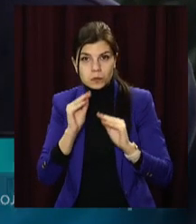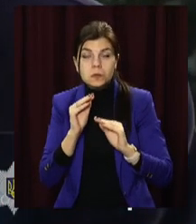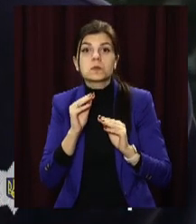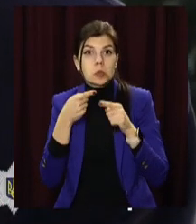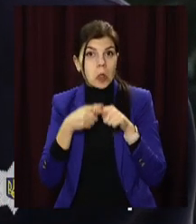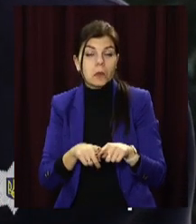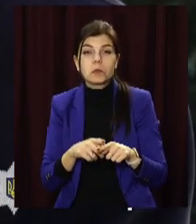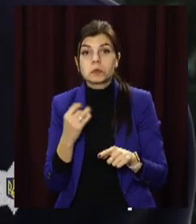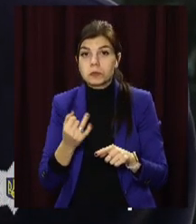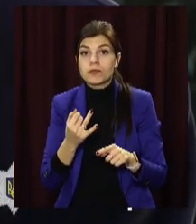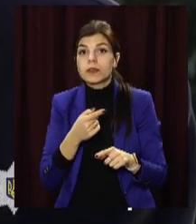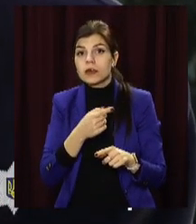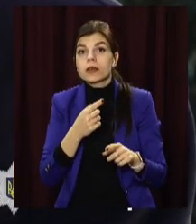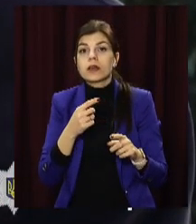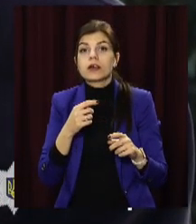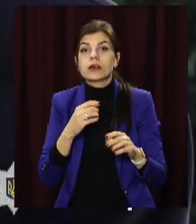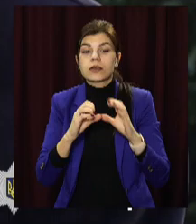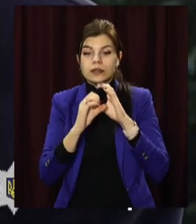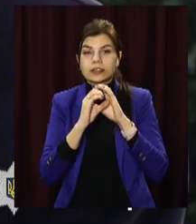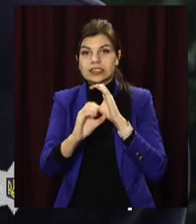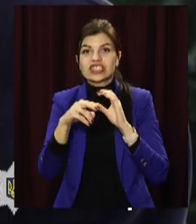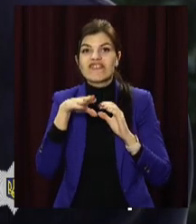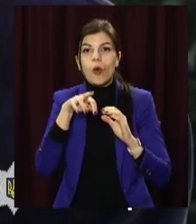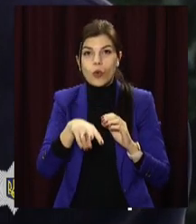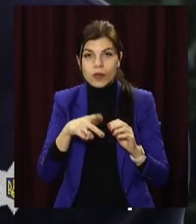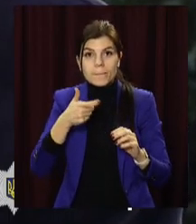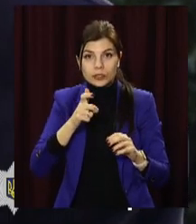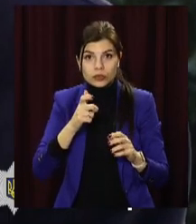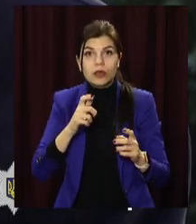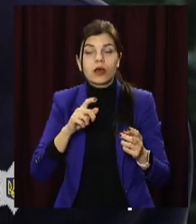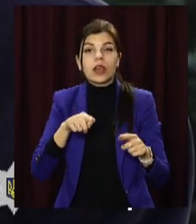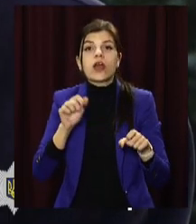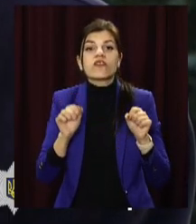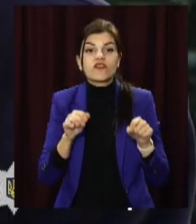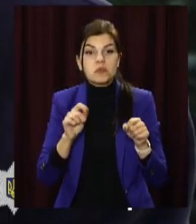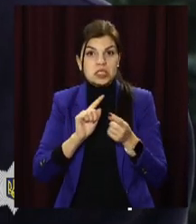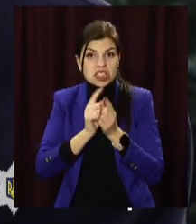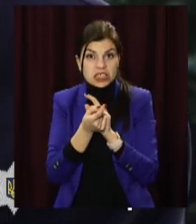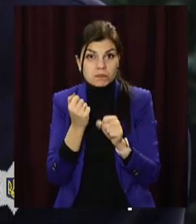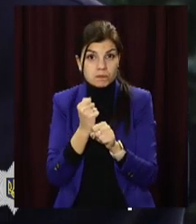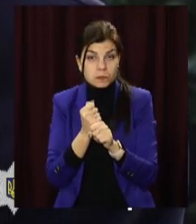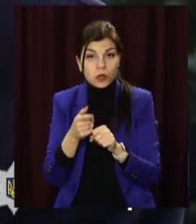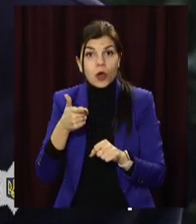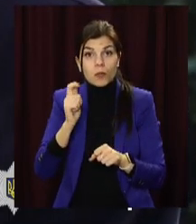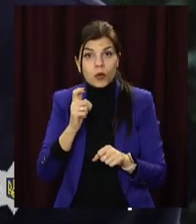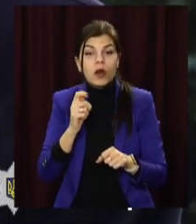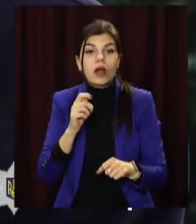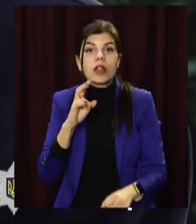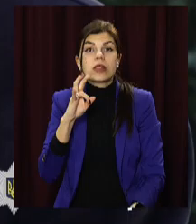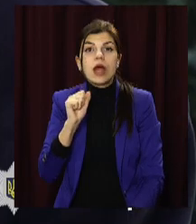виробництвом перероблював канал ствола, після чого пістолет мав змогу стріляти